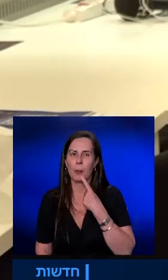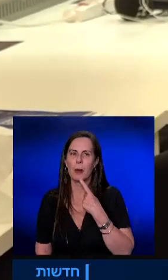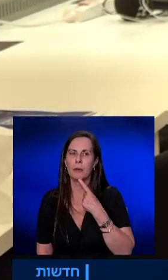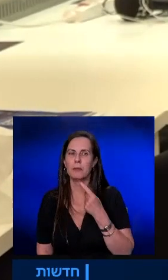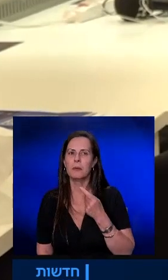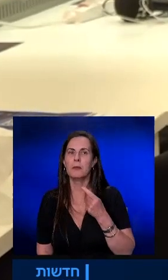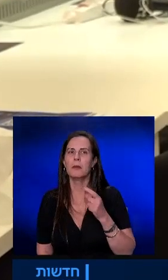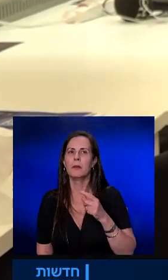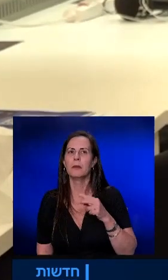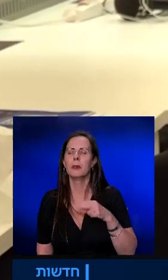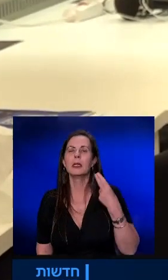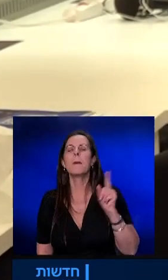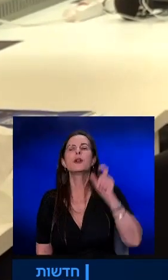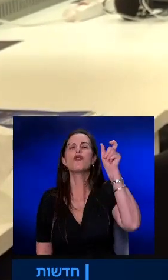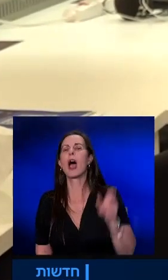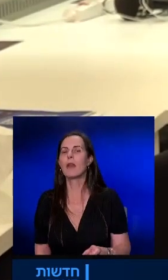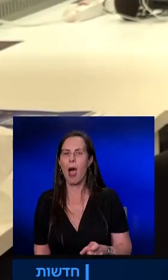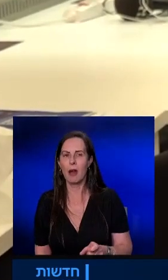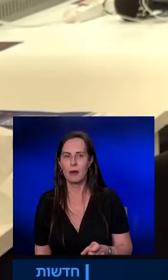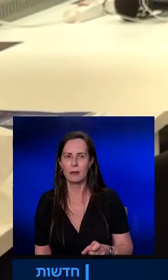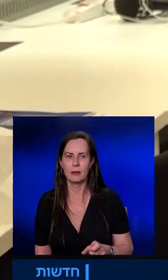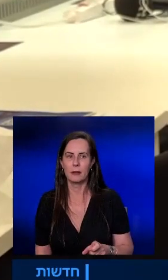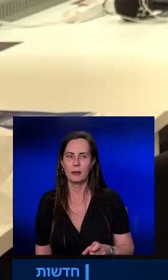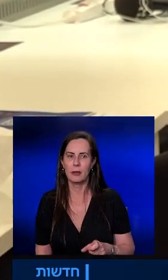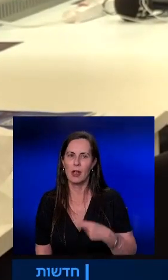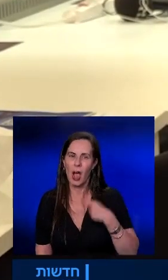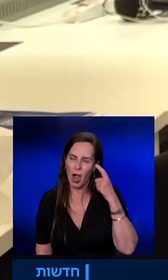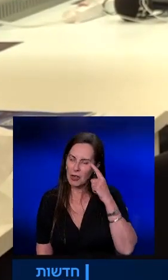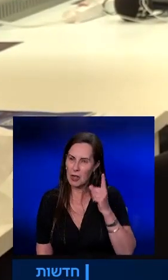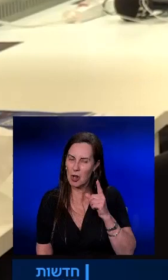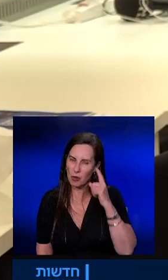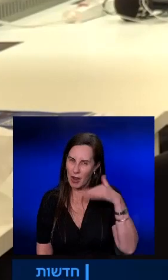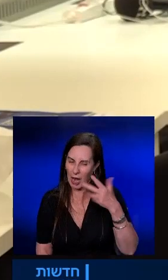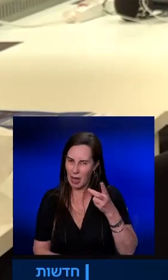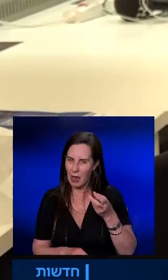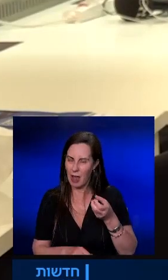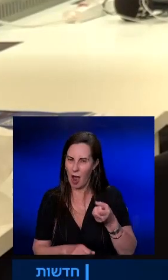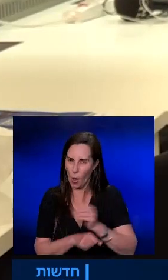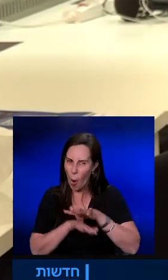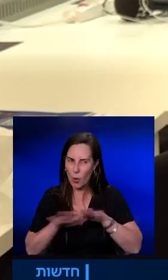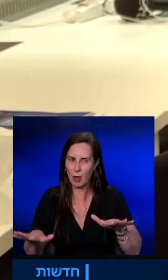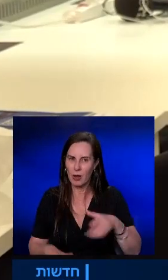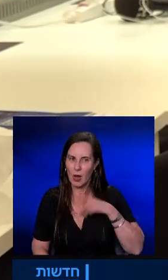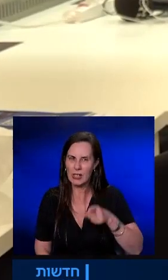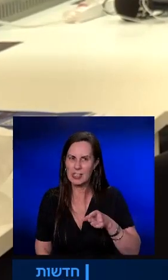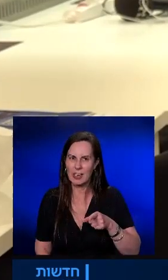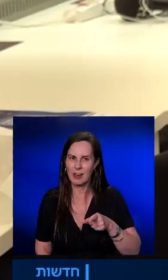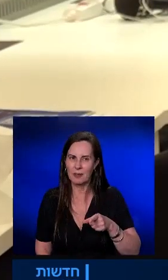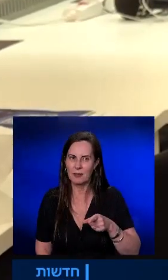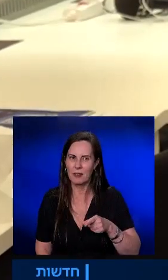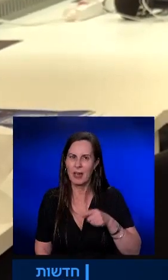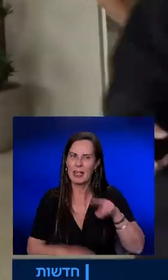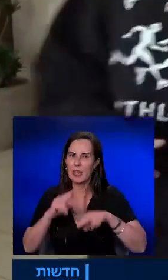about be who you are. And I'm not sure if after a pandemic we need more like take care